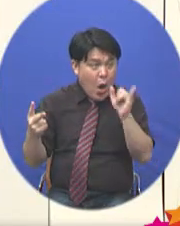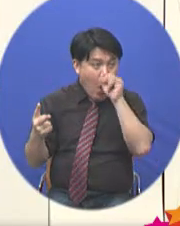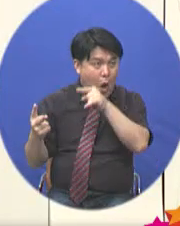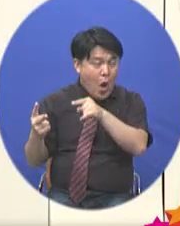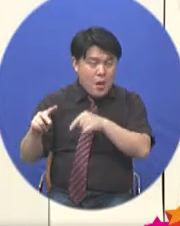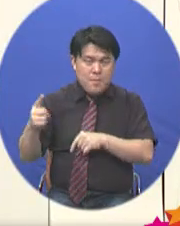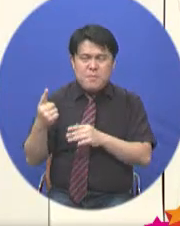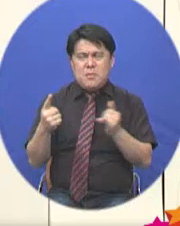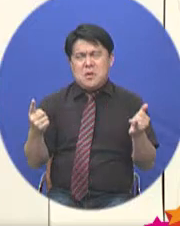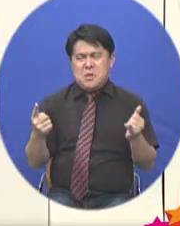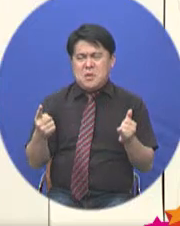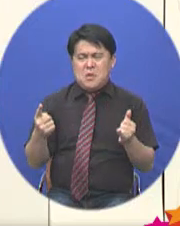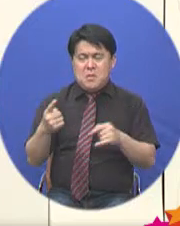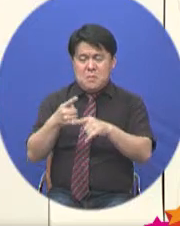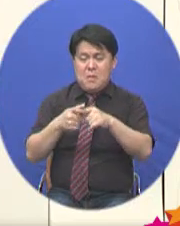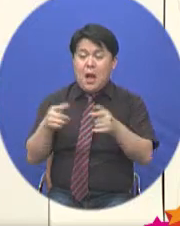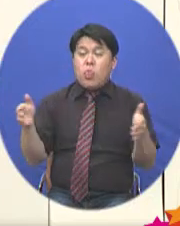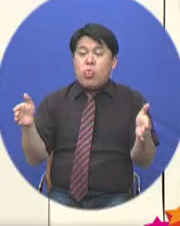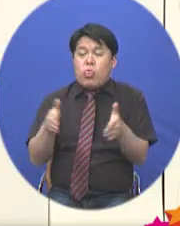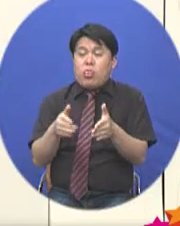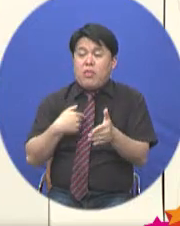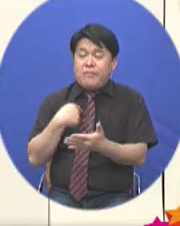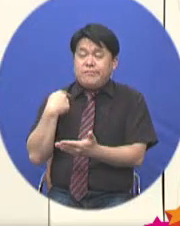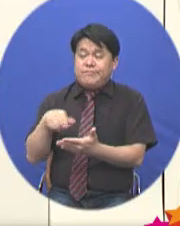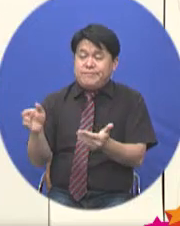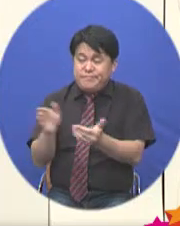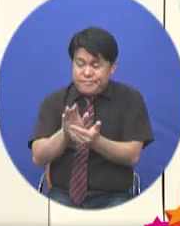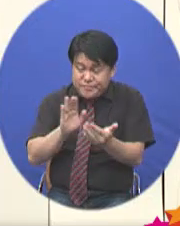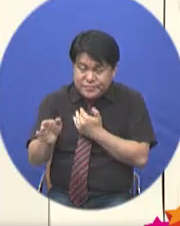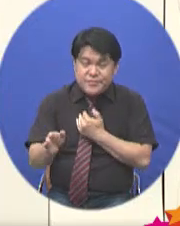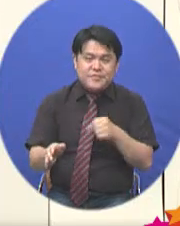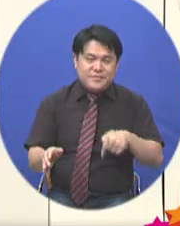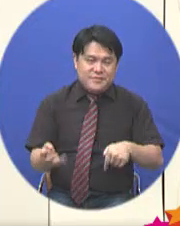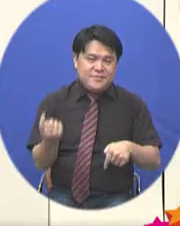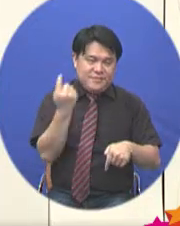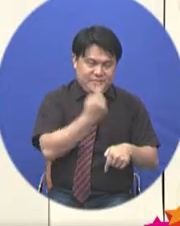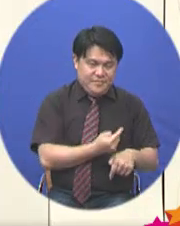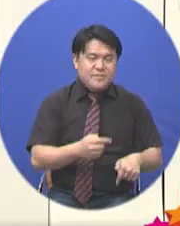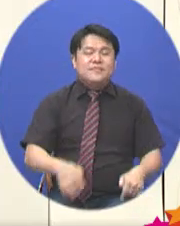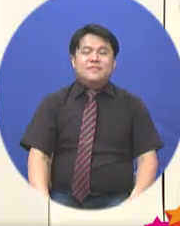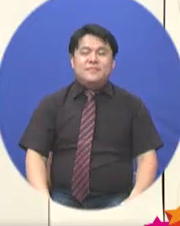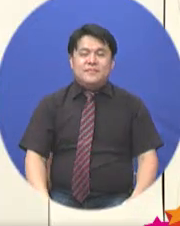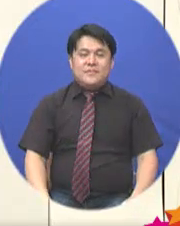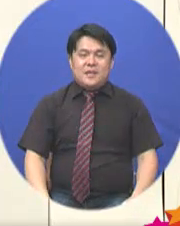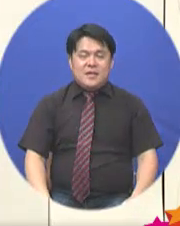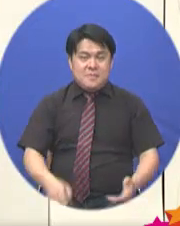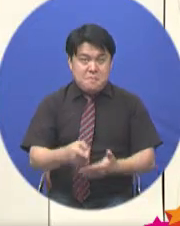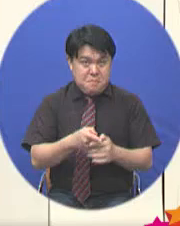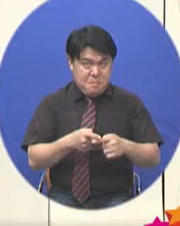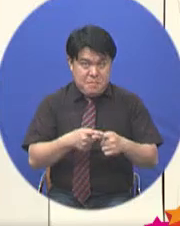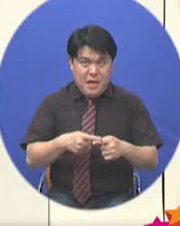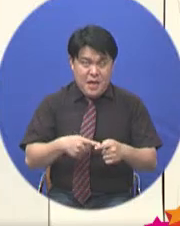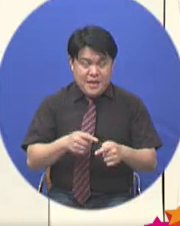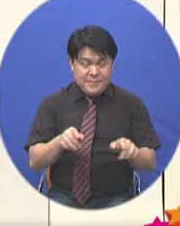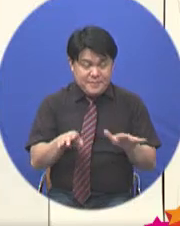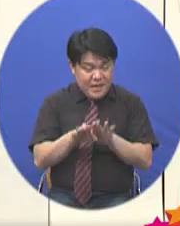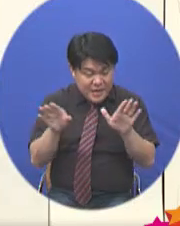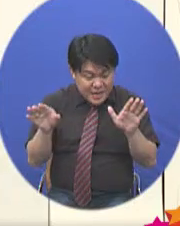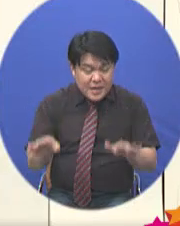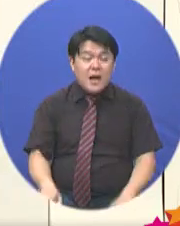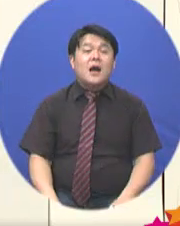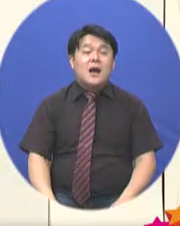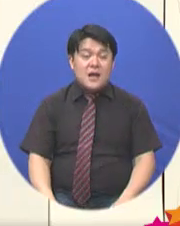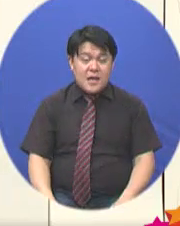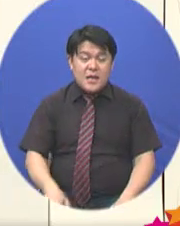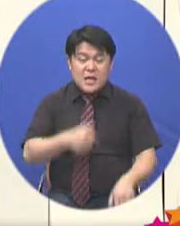나오는데 아이고요. 100분밖에 안 나오셨더라고. 가리키고 이렇게 올라왔거든요. 예, 예. 반 정도 안 오셨어요. 비가 와서 네.